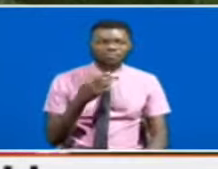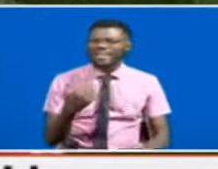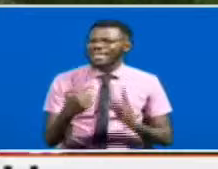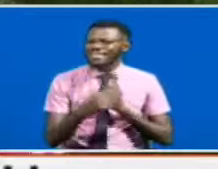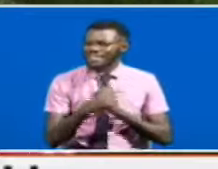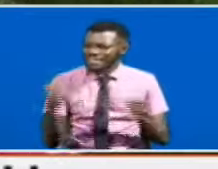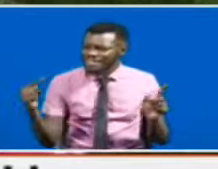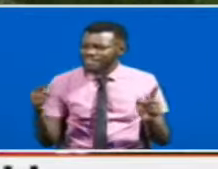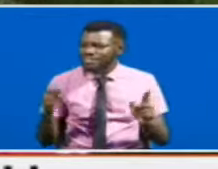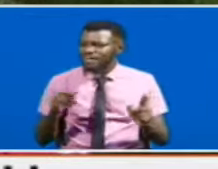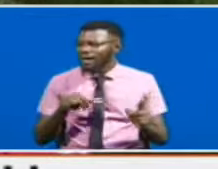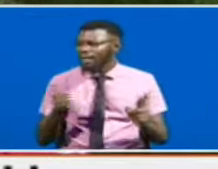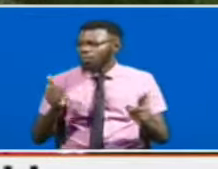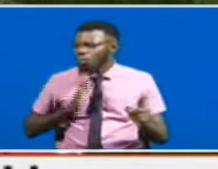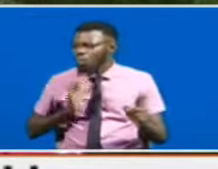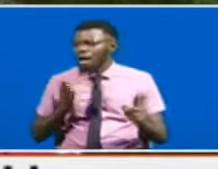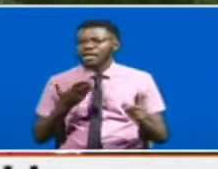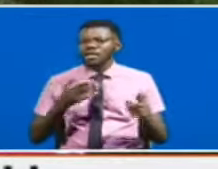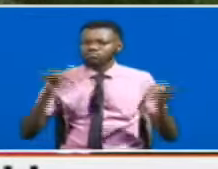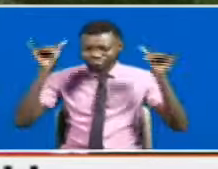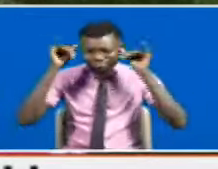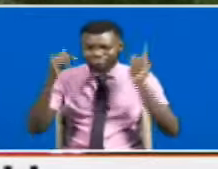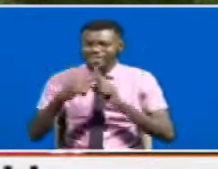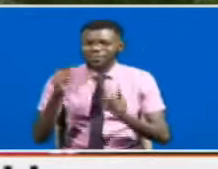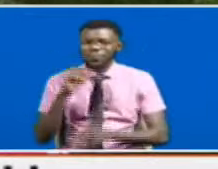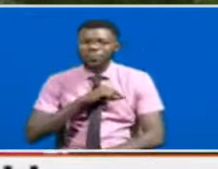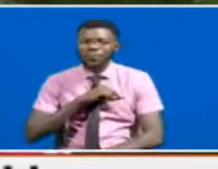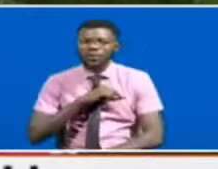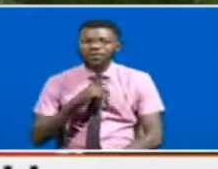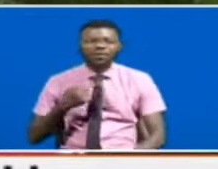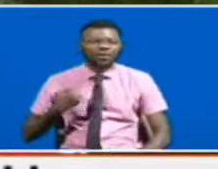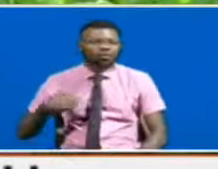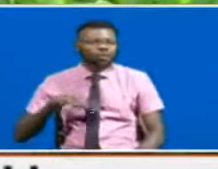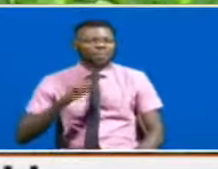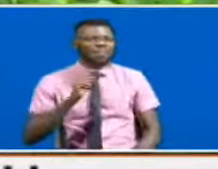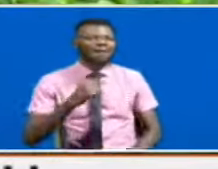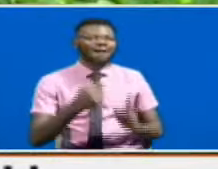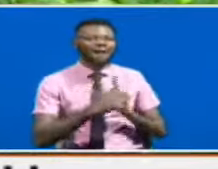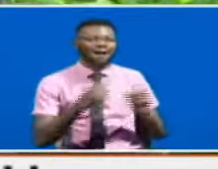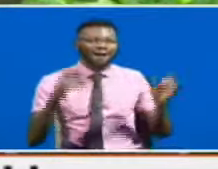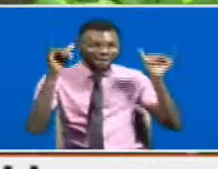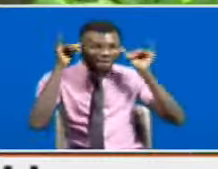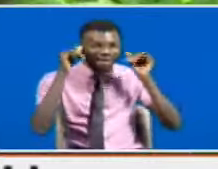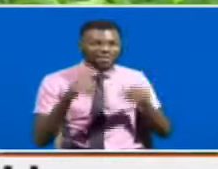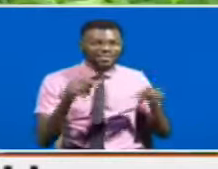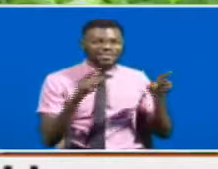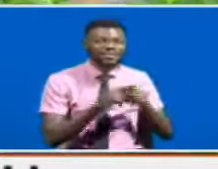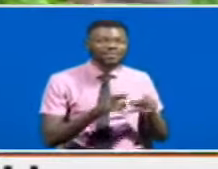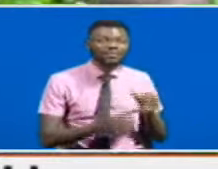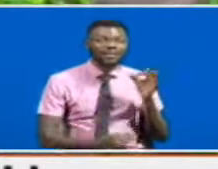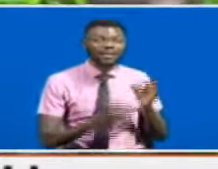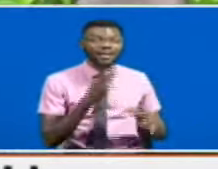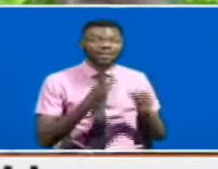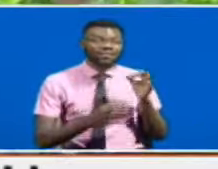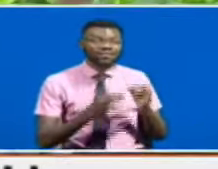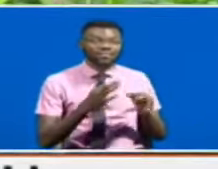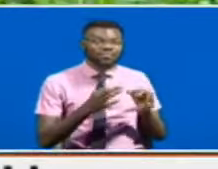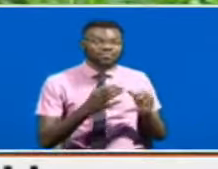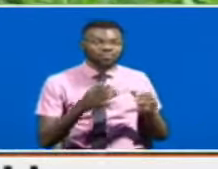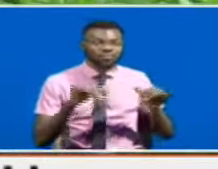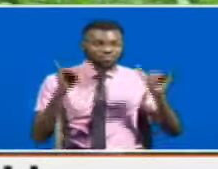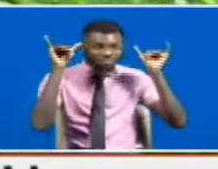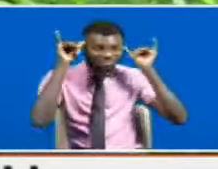mama pale. So ndio maana huwa nataka tumalizane nayo hiyo wakati. Kiua mtu pati mbaya,